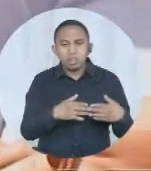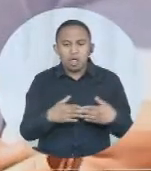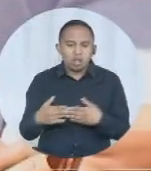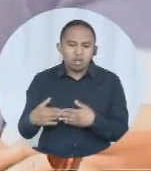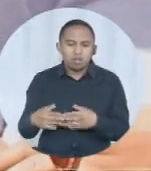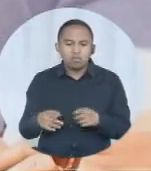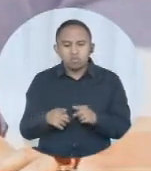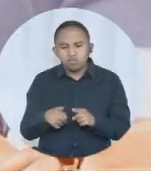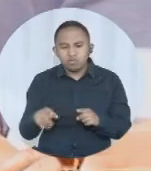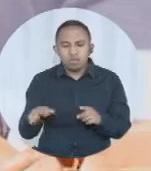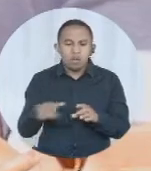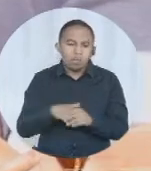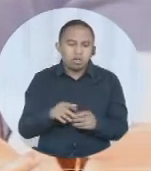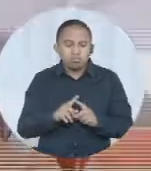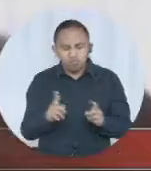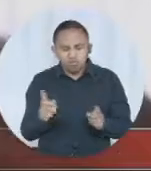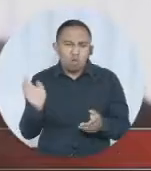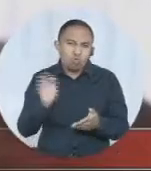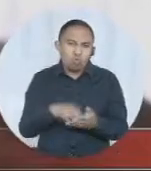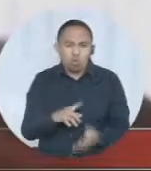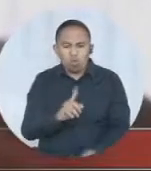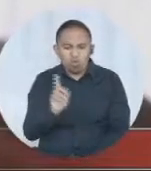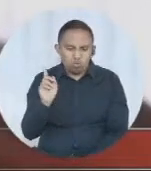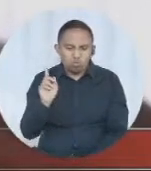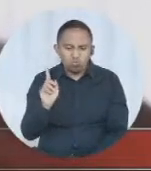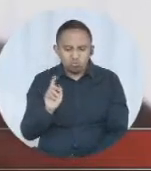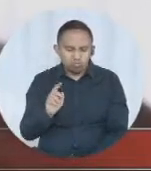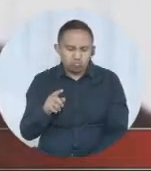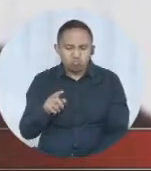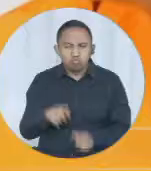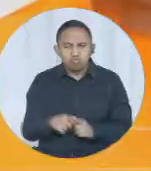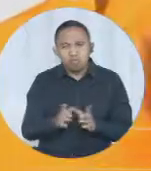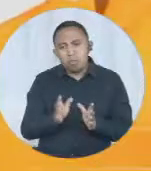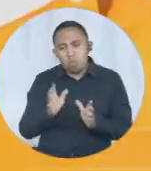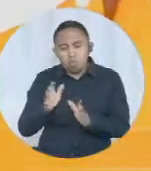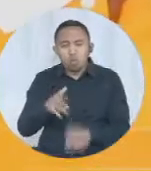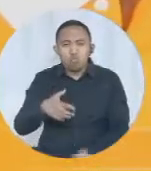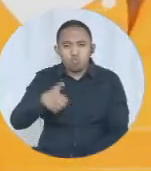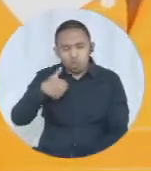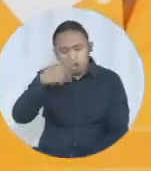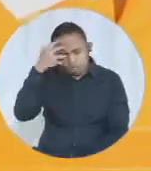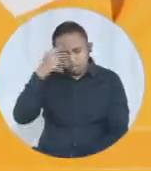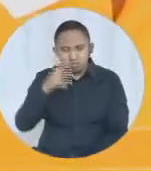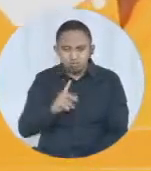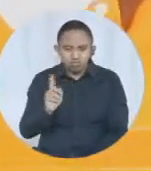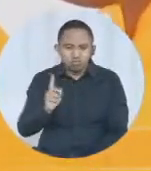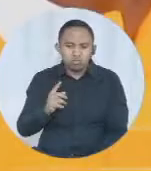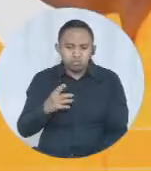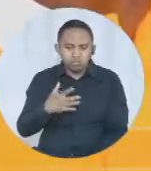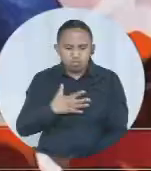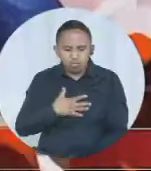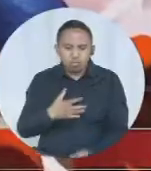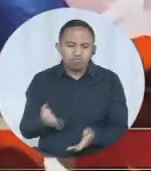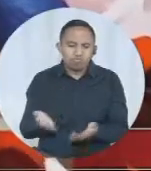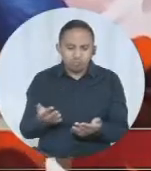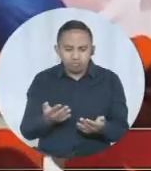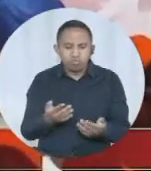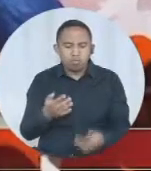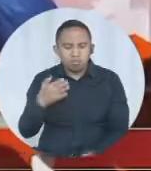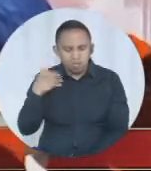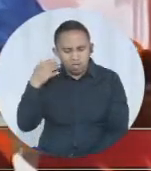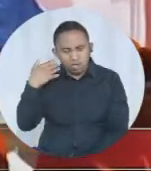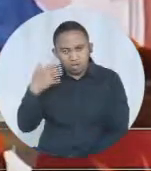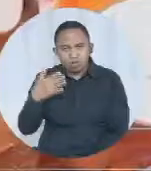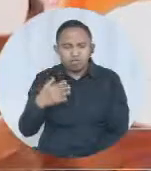fikambanana manohana ny fitondrana tarihan'ny filoham-pirenena Andry Nirina Rajoelina. Vonona hatrany izy ireo ny anetsika ny antoko araka ny nambara ny